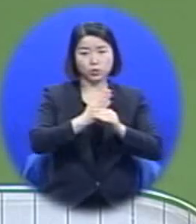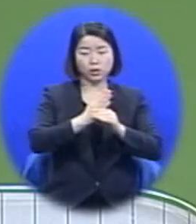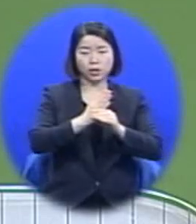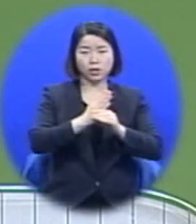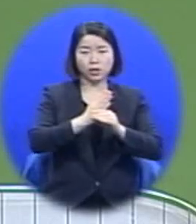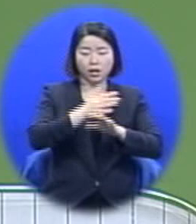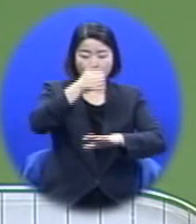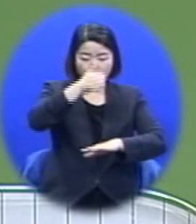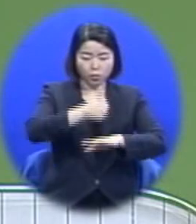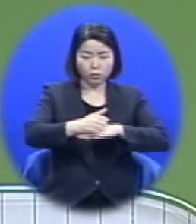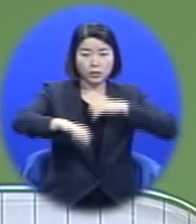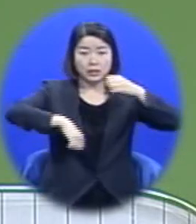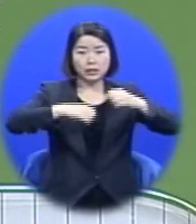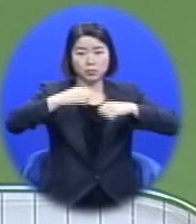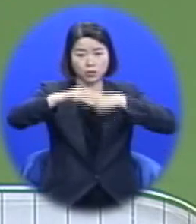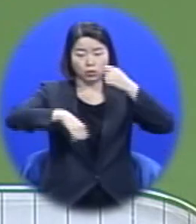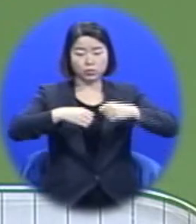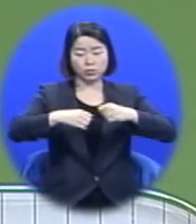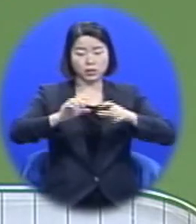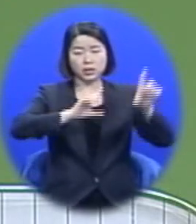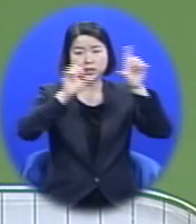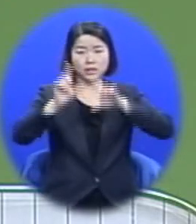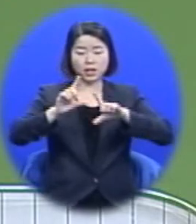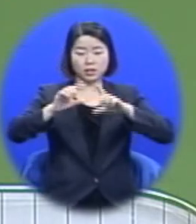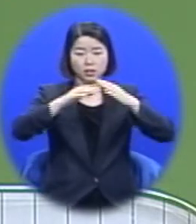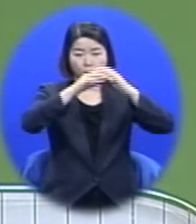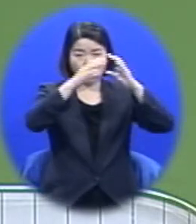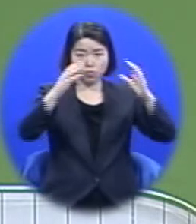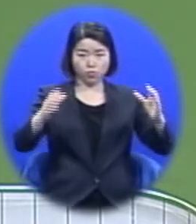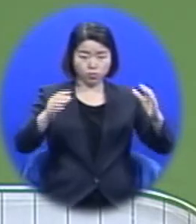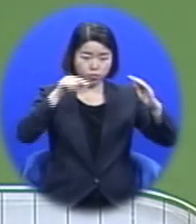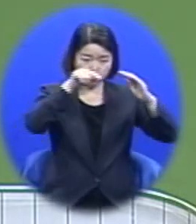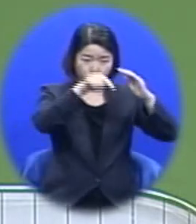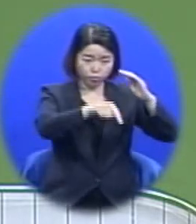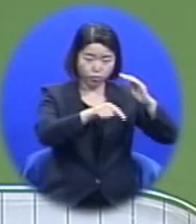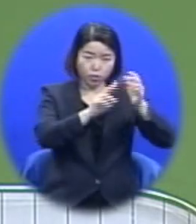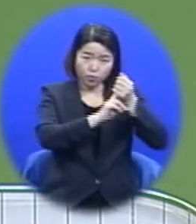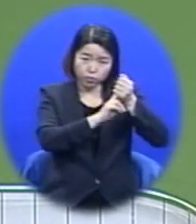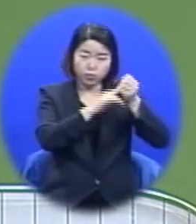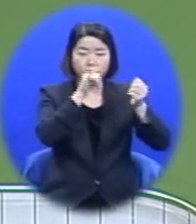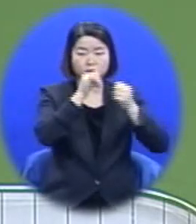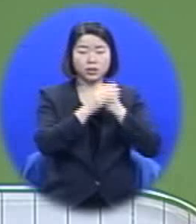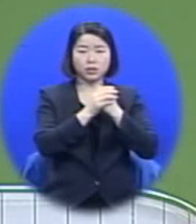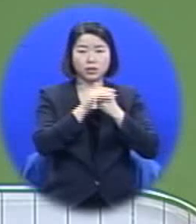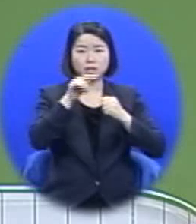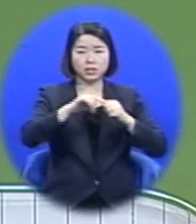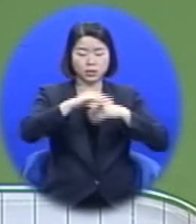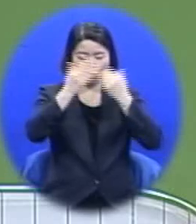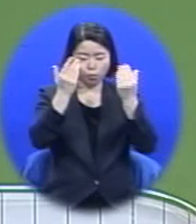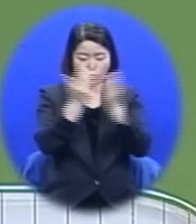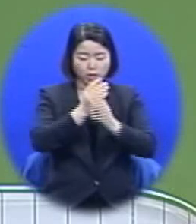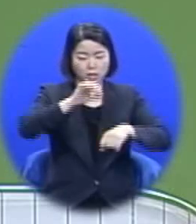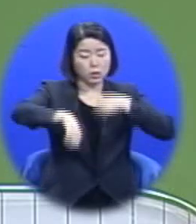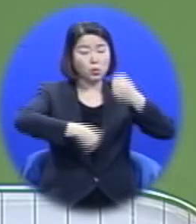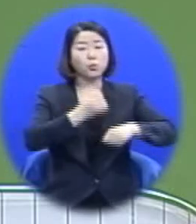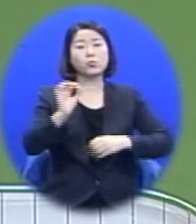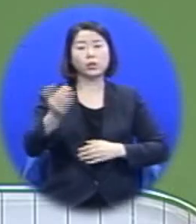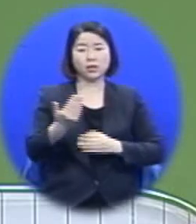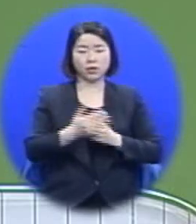짐승들이 나사는 굴속에 도망을 갑니다 이젠 완전히 짐승이 된 거에 짐승이